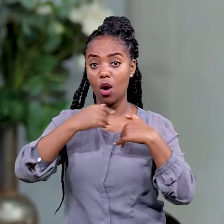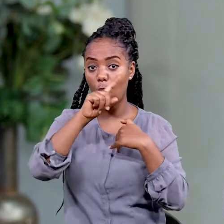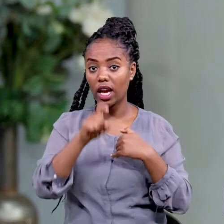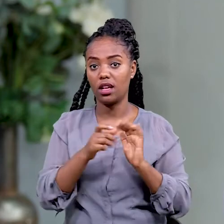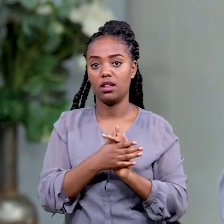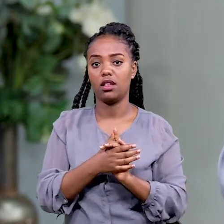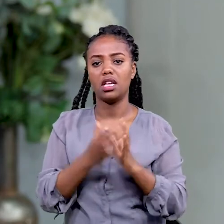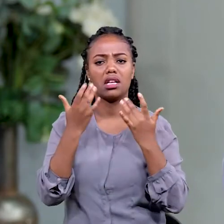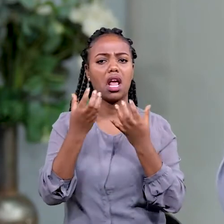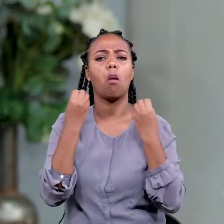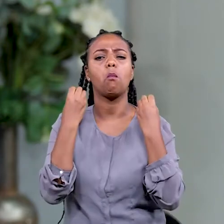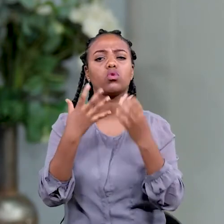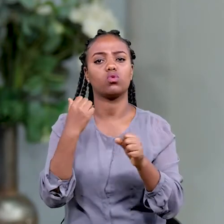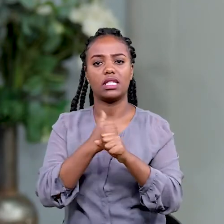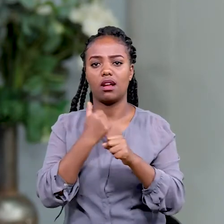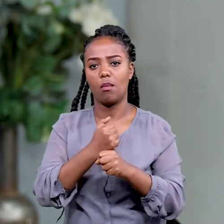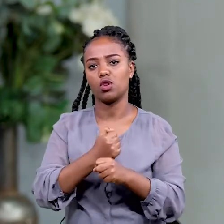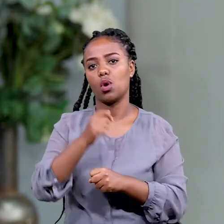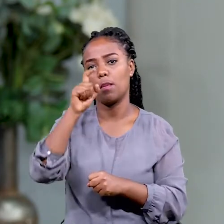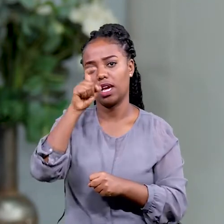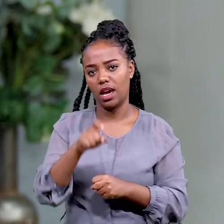አላቸው ወይ? ገና ብዙ ሊሰራባቸው